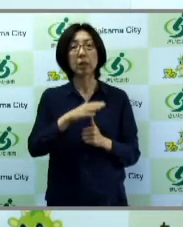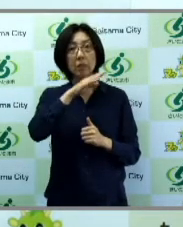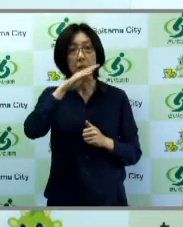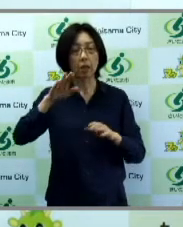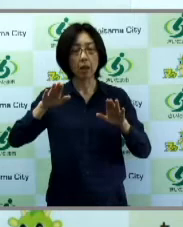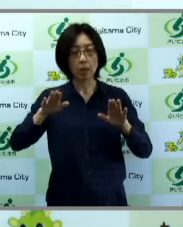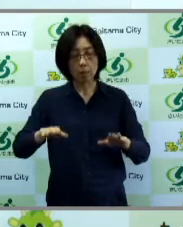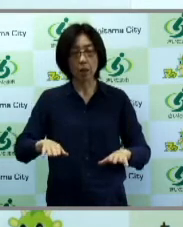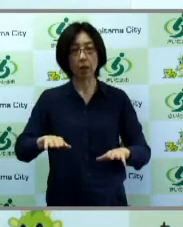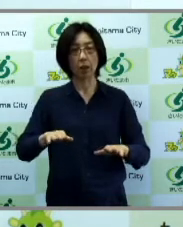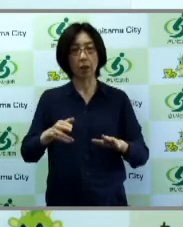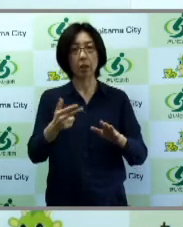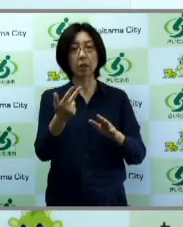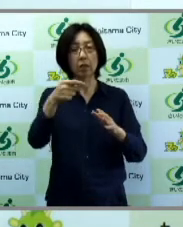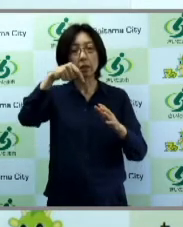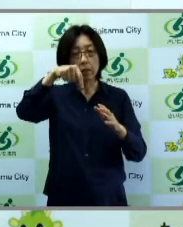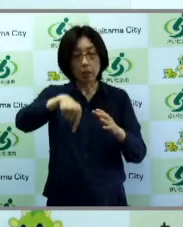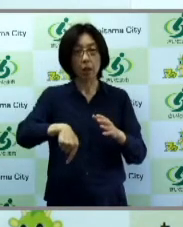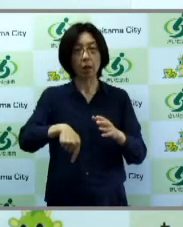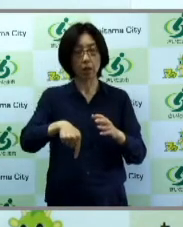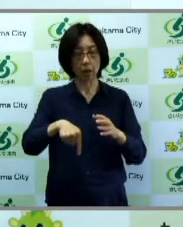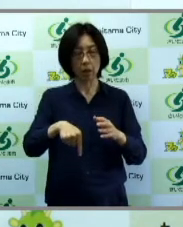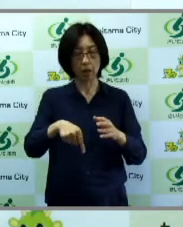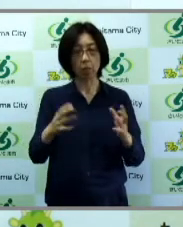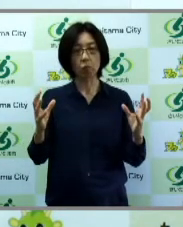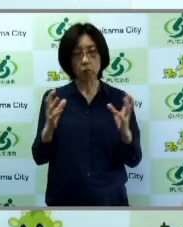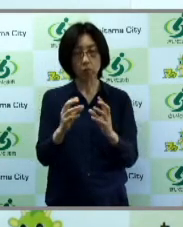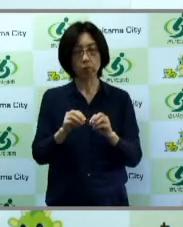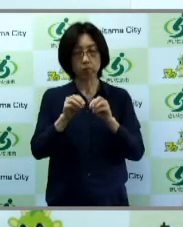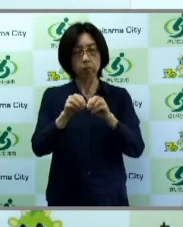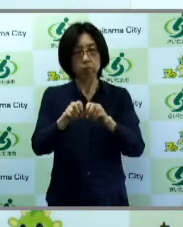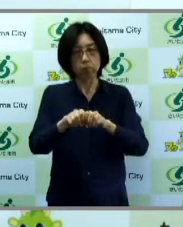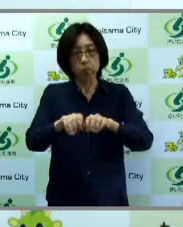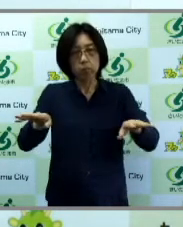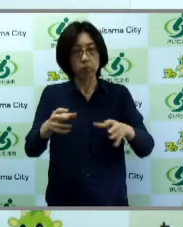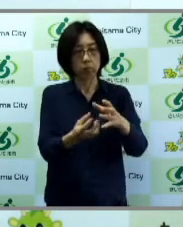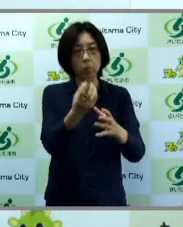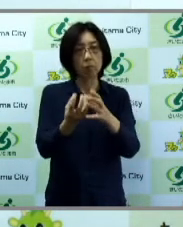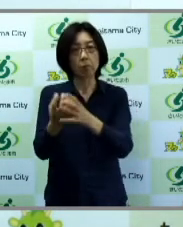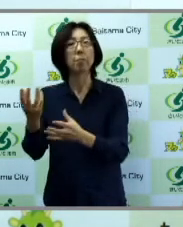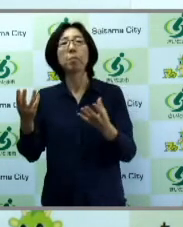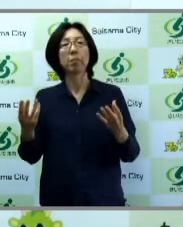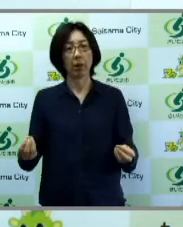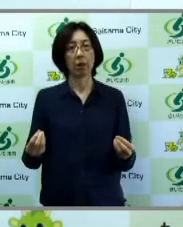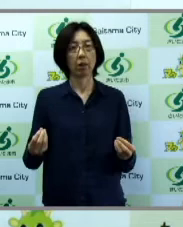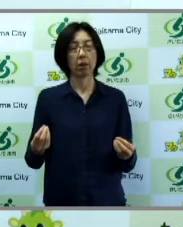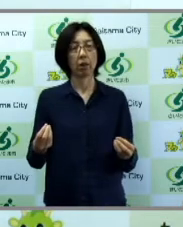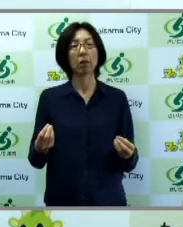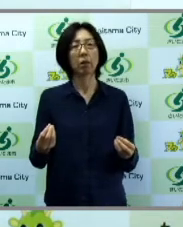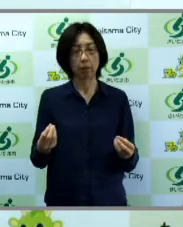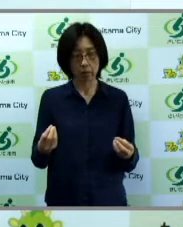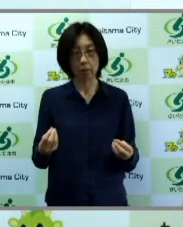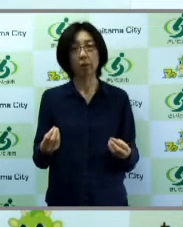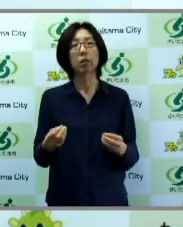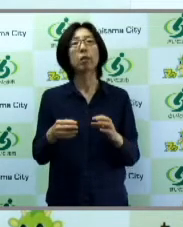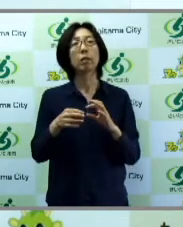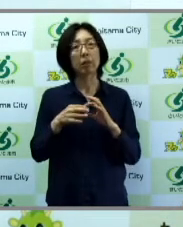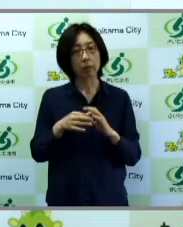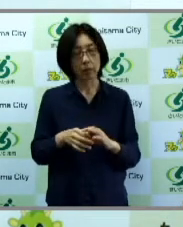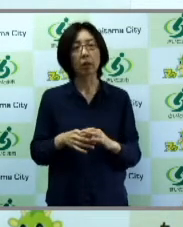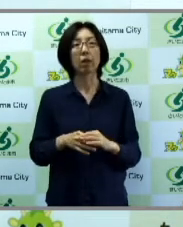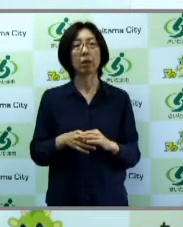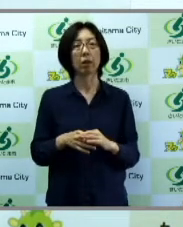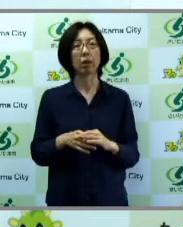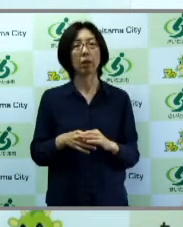状況の中でですね、市民へのメッセージとしてはですね、結局 市からですね、あまり